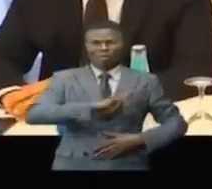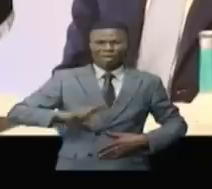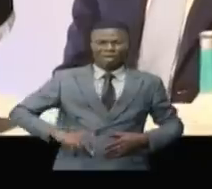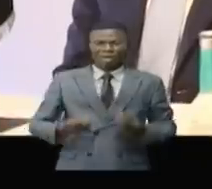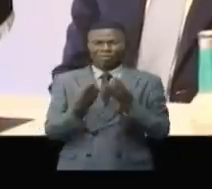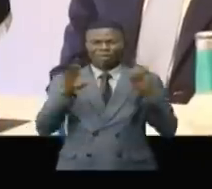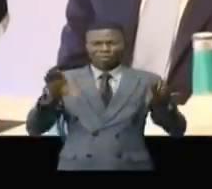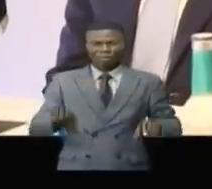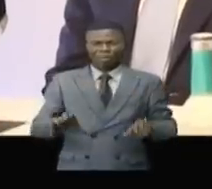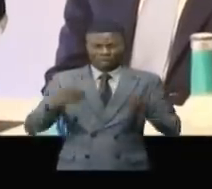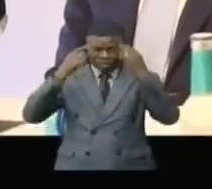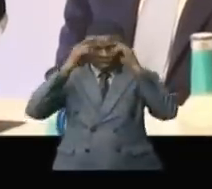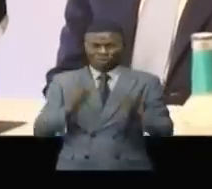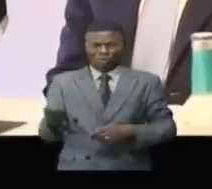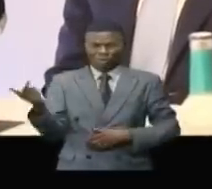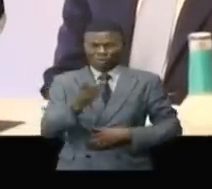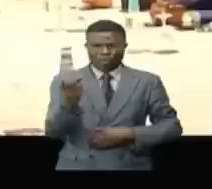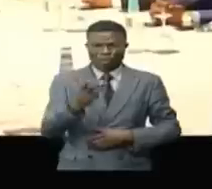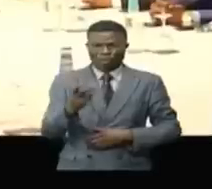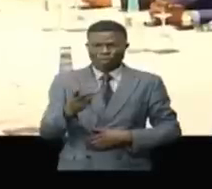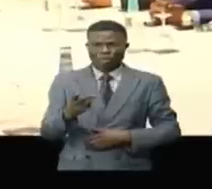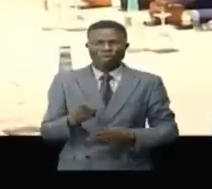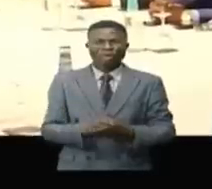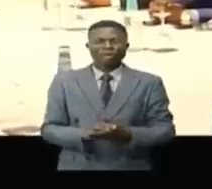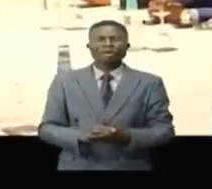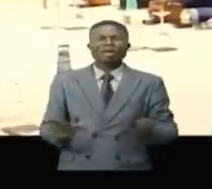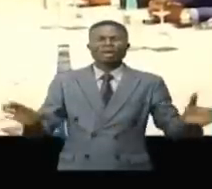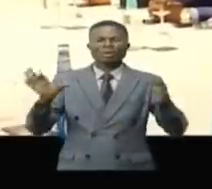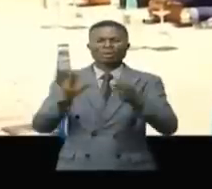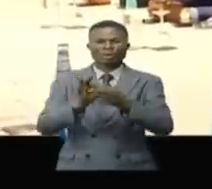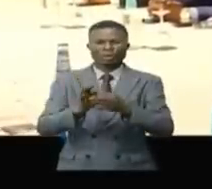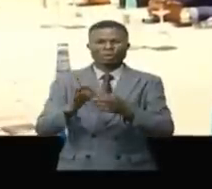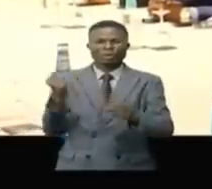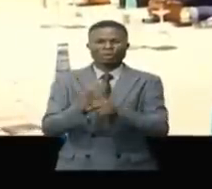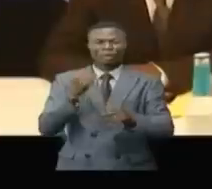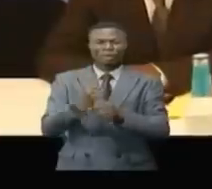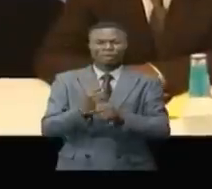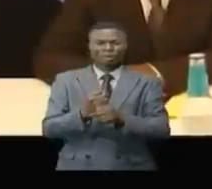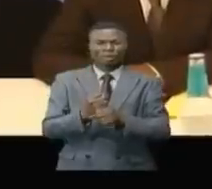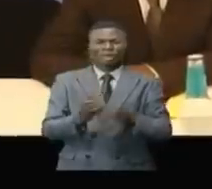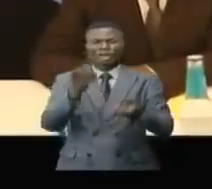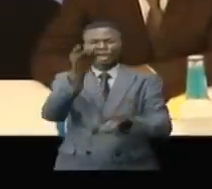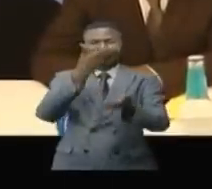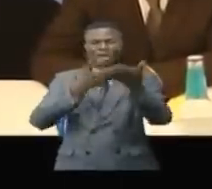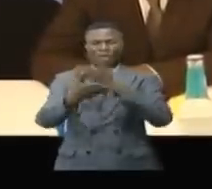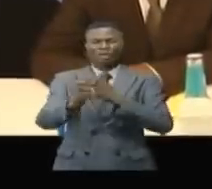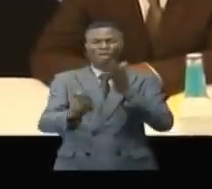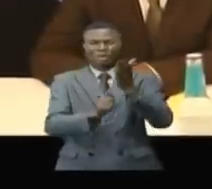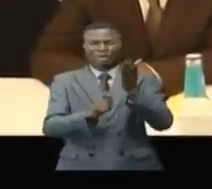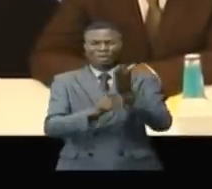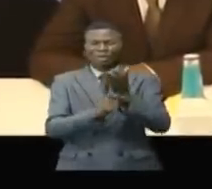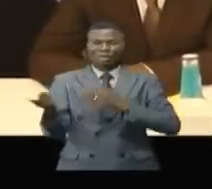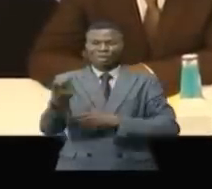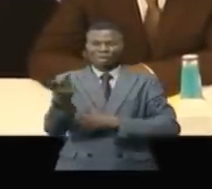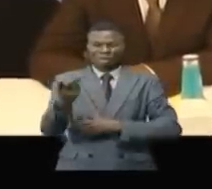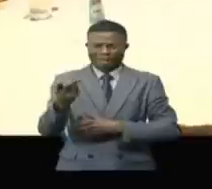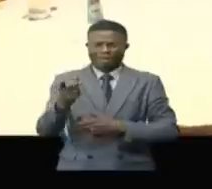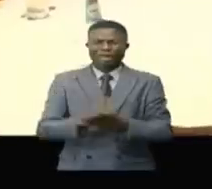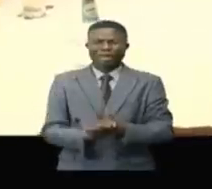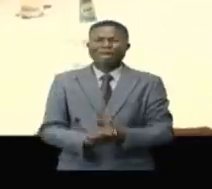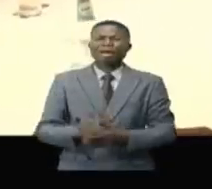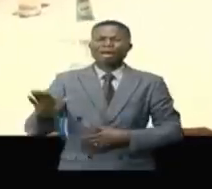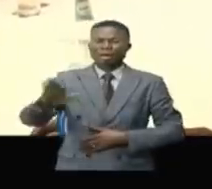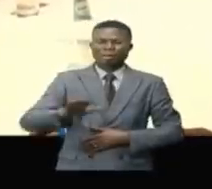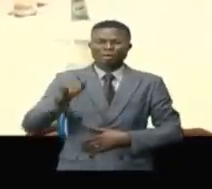Congo ont décidé de convoler en juste noce dans le domaine d'échange des technologies postales les deux pays représentés par